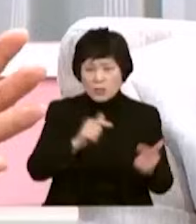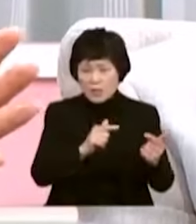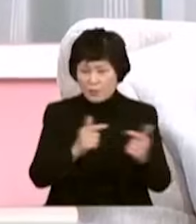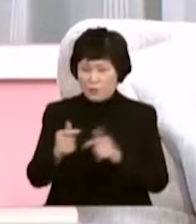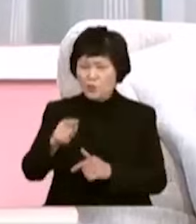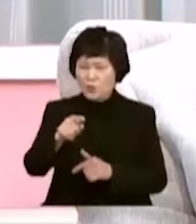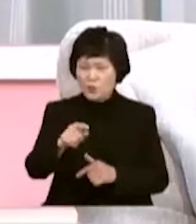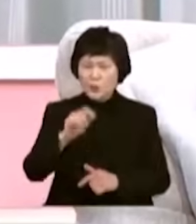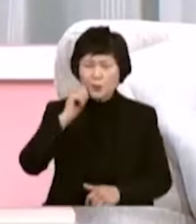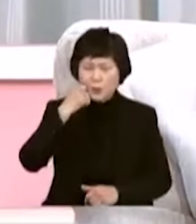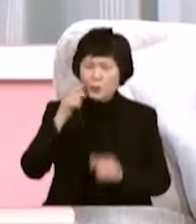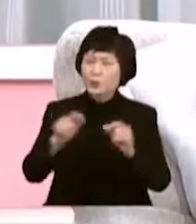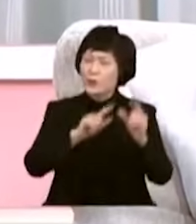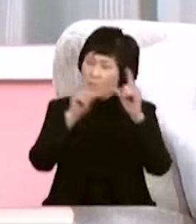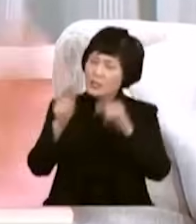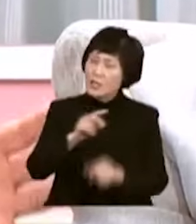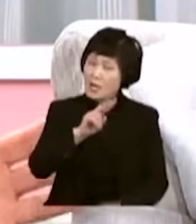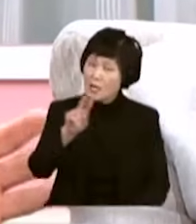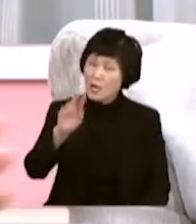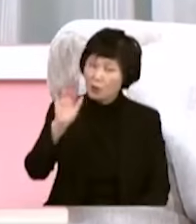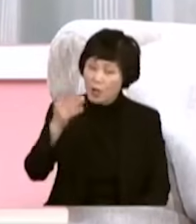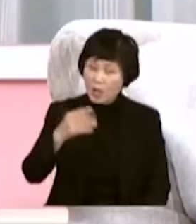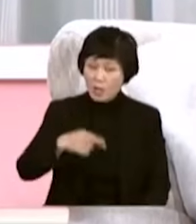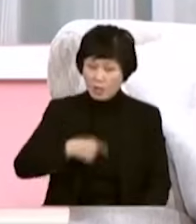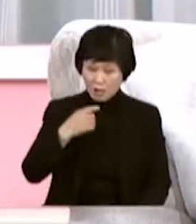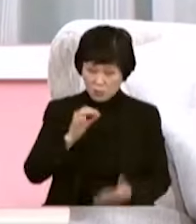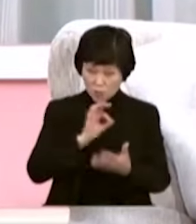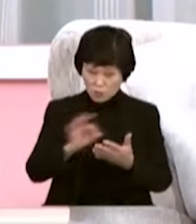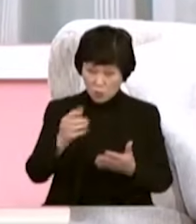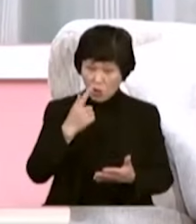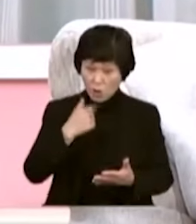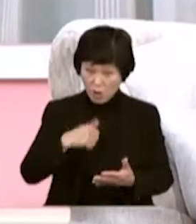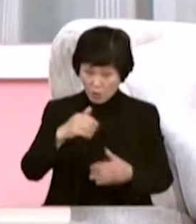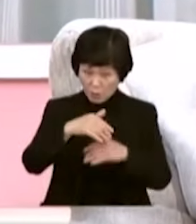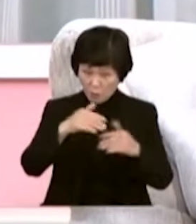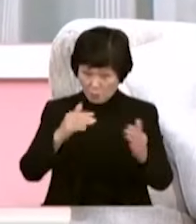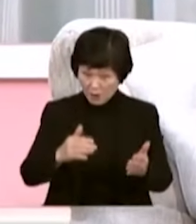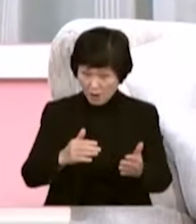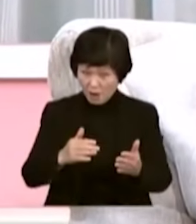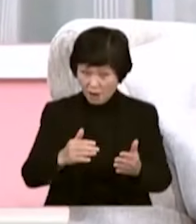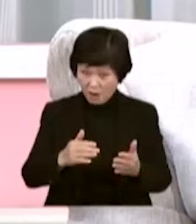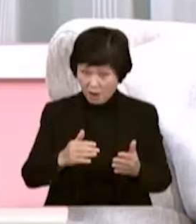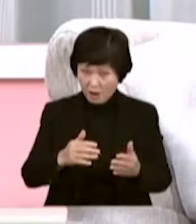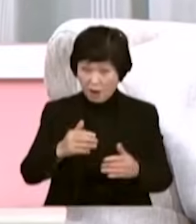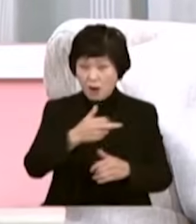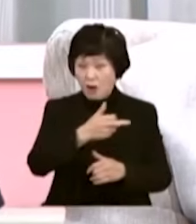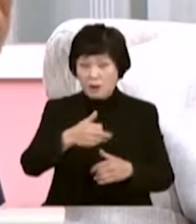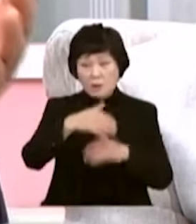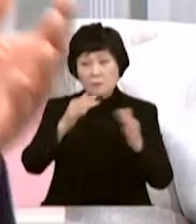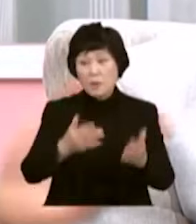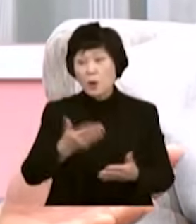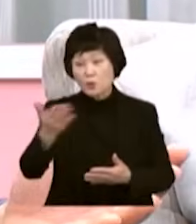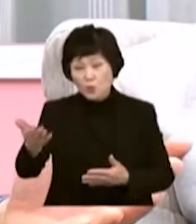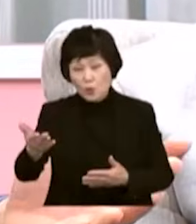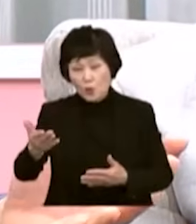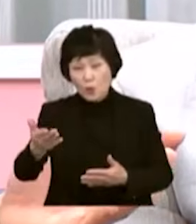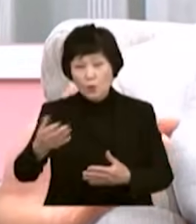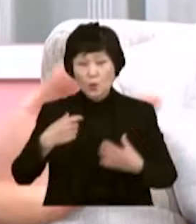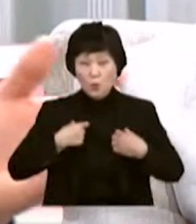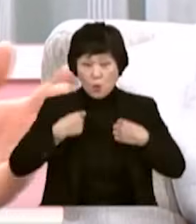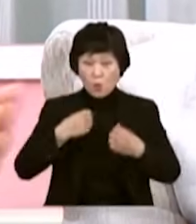방을 본인이 쓰는 방을 거기를 내주고 본인이 좀 작은 방을 쓰면서 그리고 옷 같은 걸 입어도 꼭 그 목사님 좋은